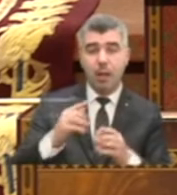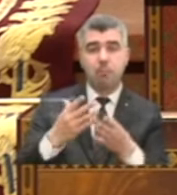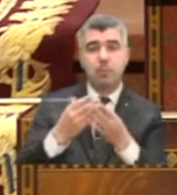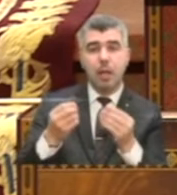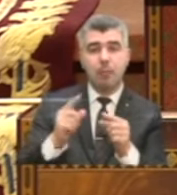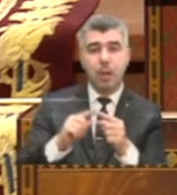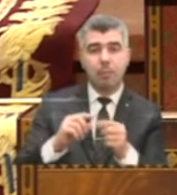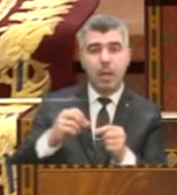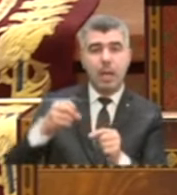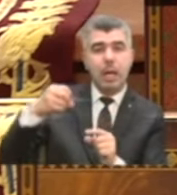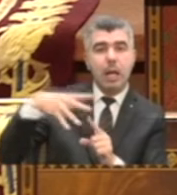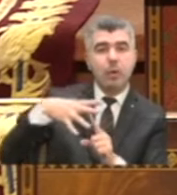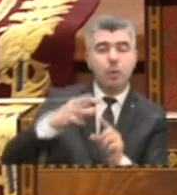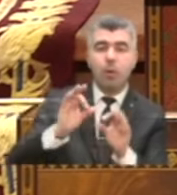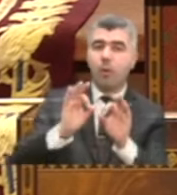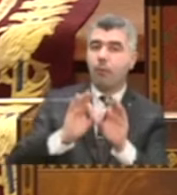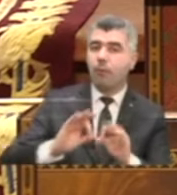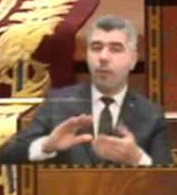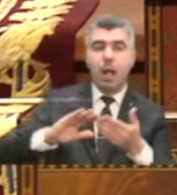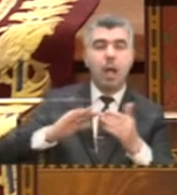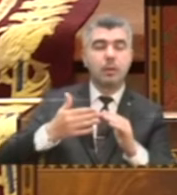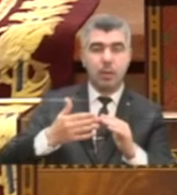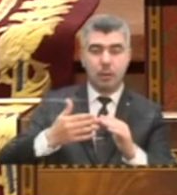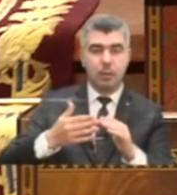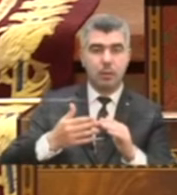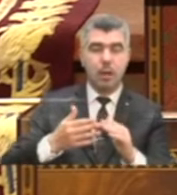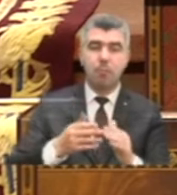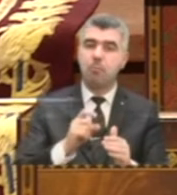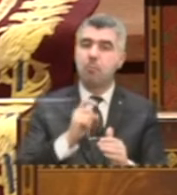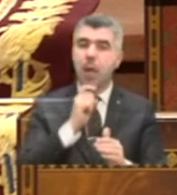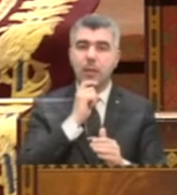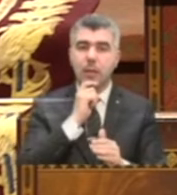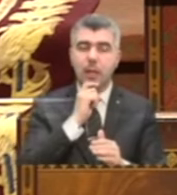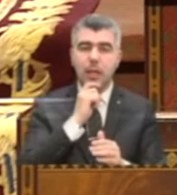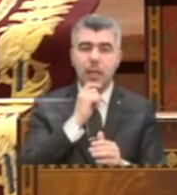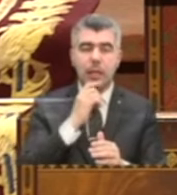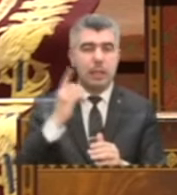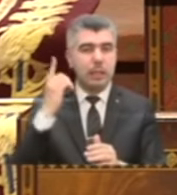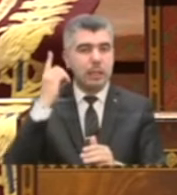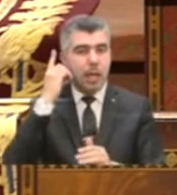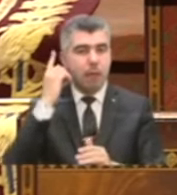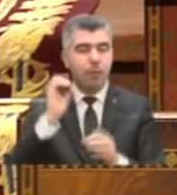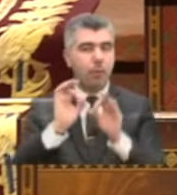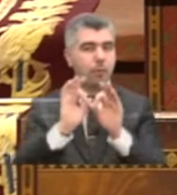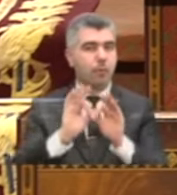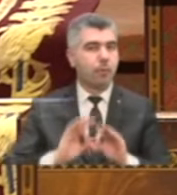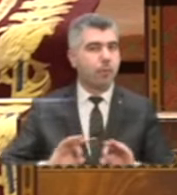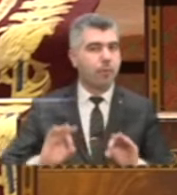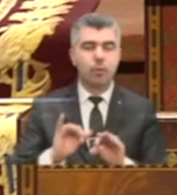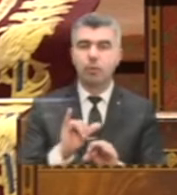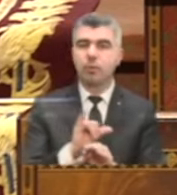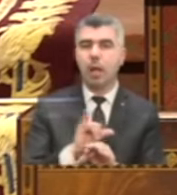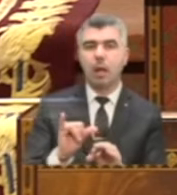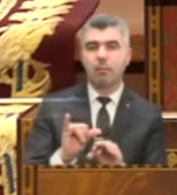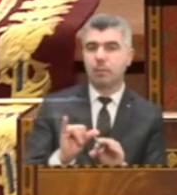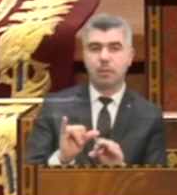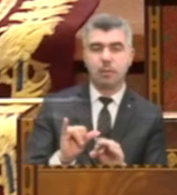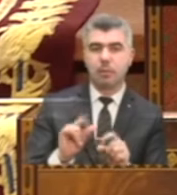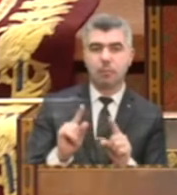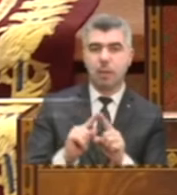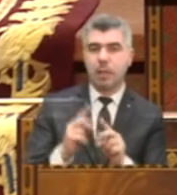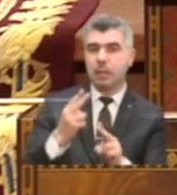حتى الصبيب ديال الانترنت، ومازال ما عندهمش الهواتف الذكيه ولا ولا ولا اي وسيله من اجل